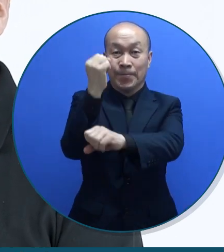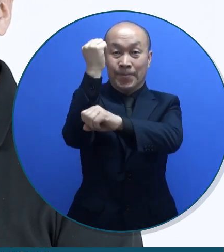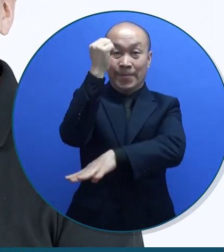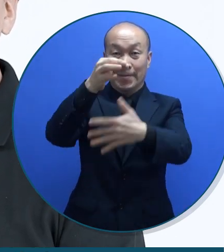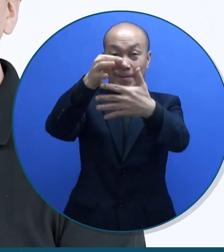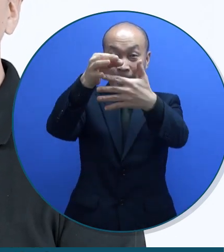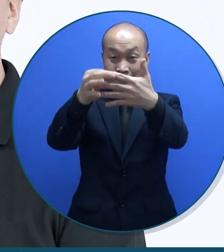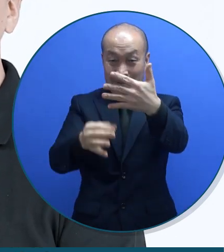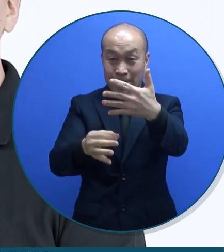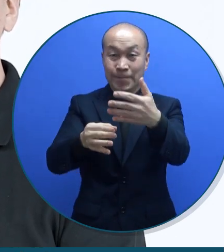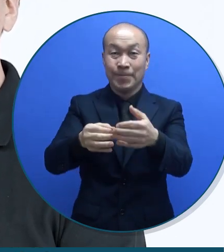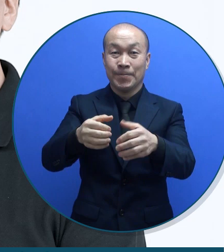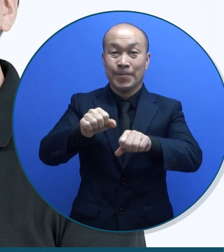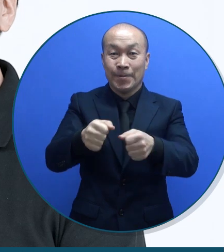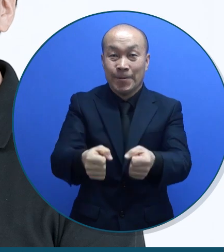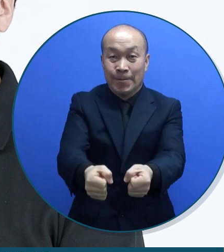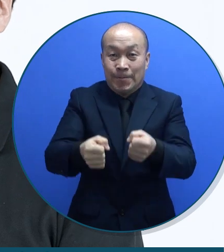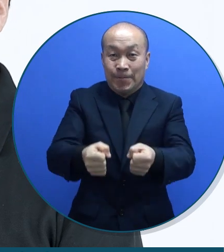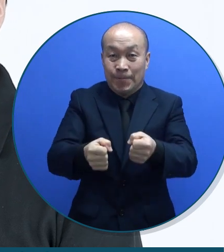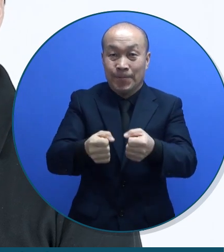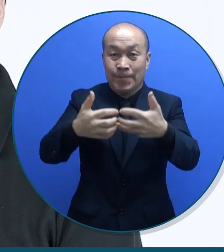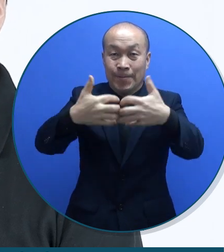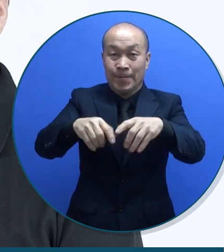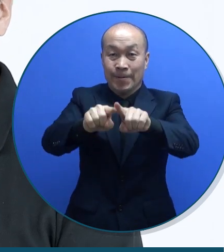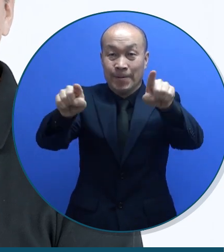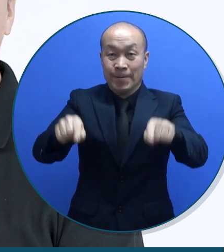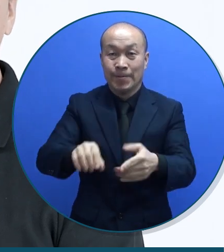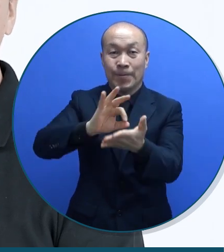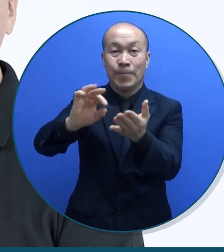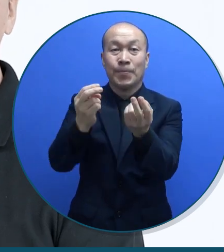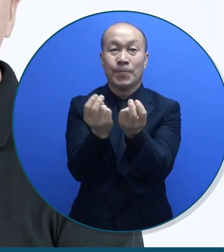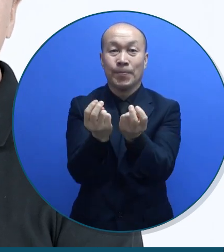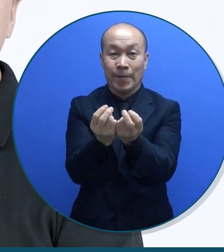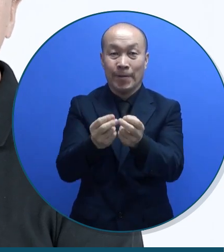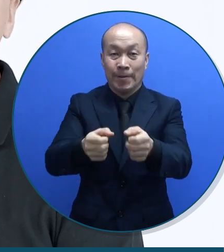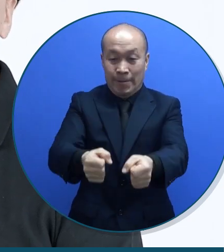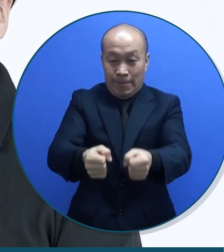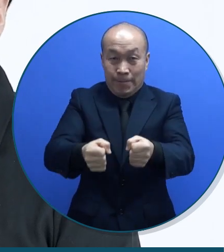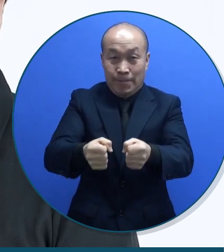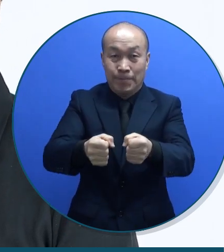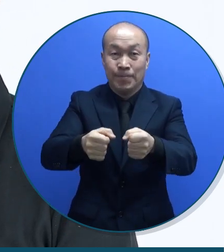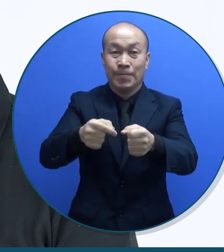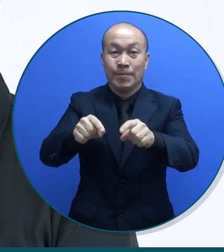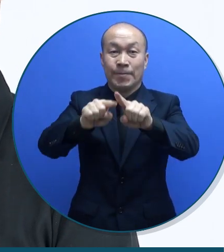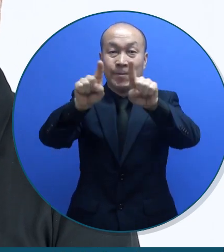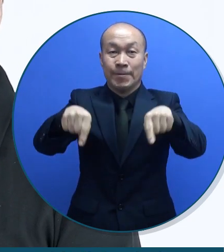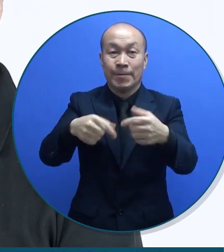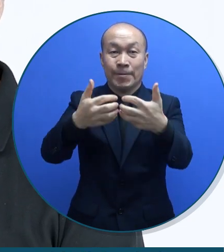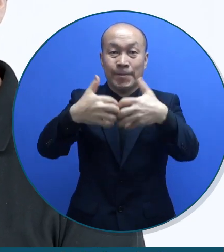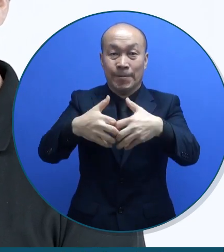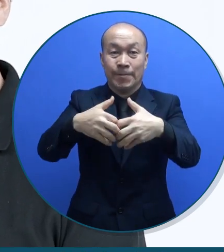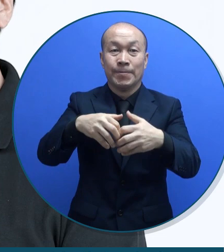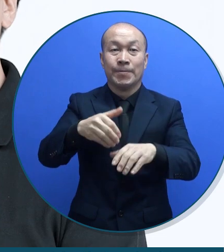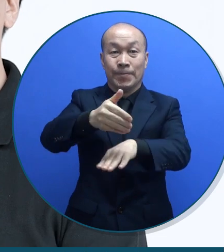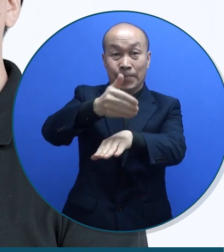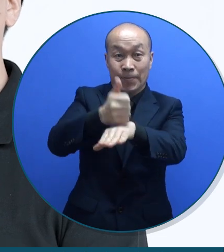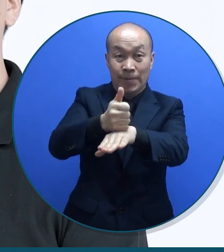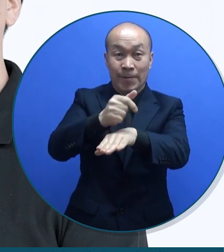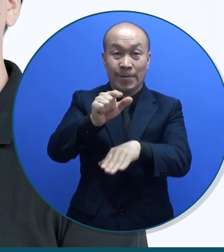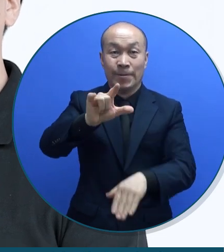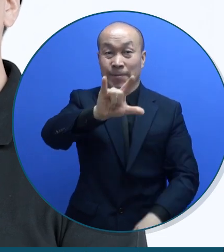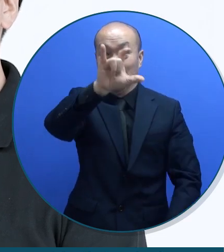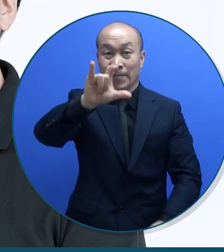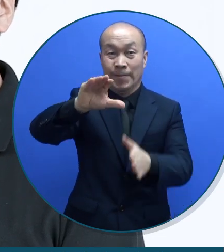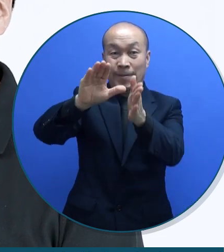순서, 자동심장 충격기 사용 방법, 그리고 자동심장 충격기를 찾는 방법, 그리고 마지막으로